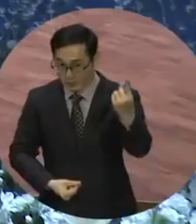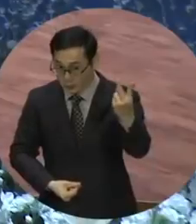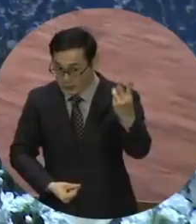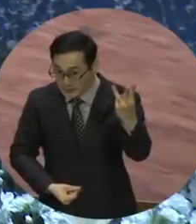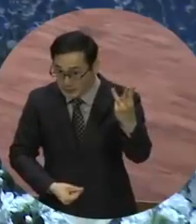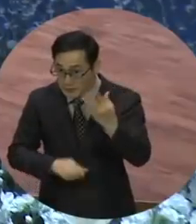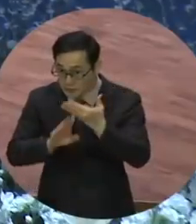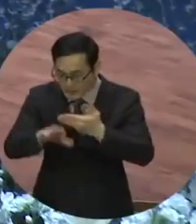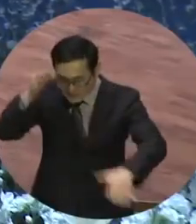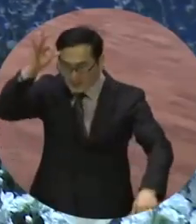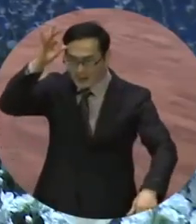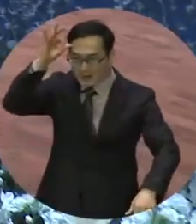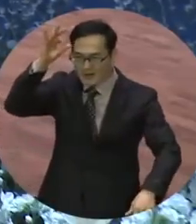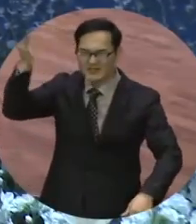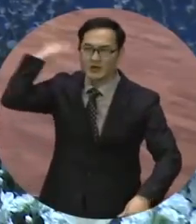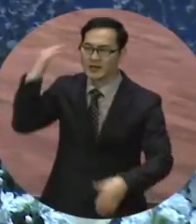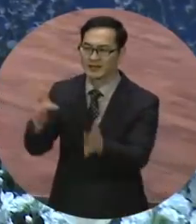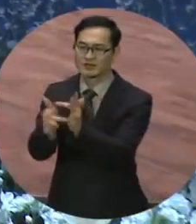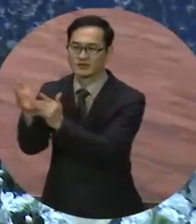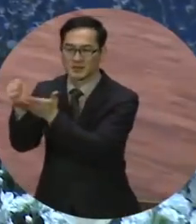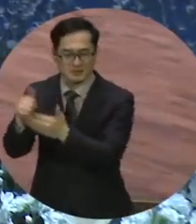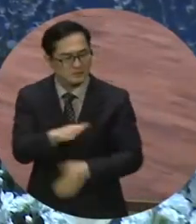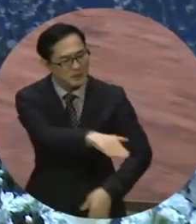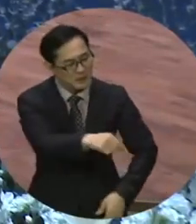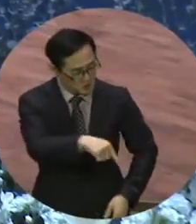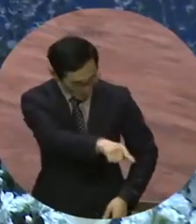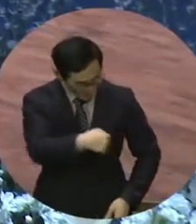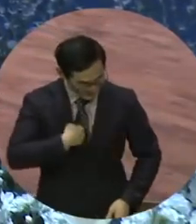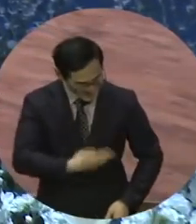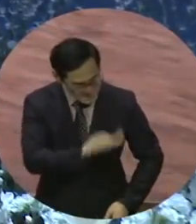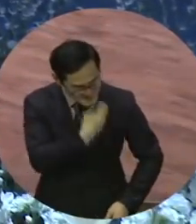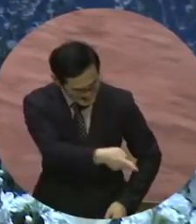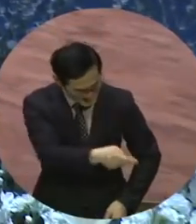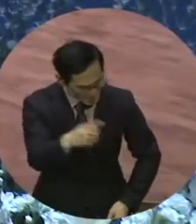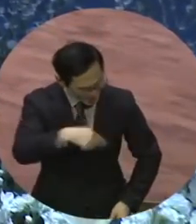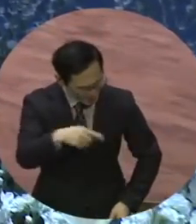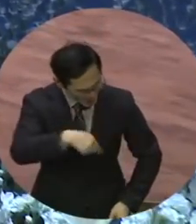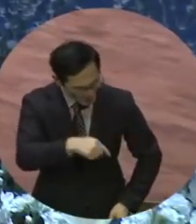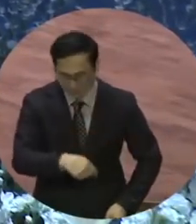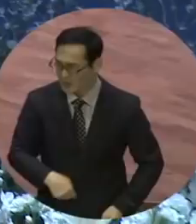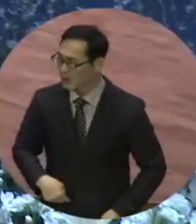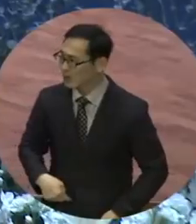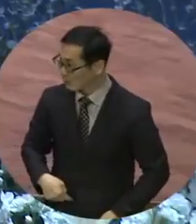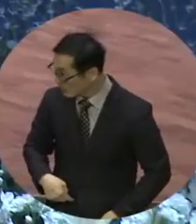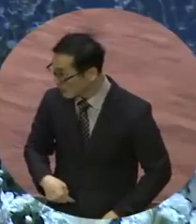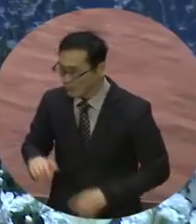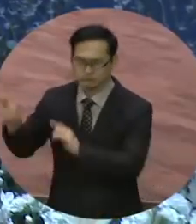사랑하는데 왜 내가 예수님을 배신했을까? 통곡했다 그래요. 통곡.